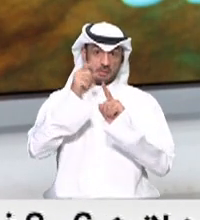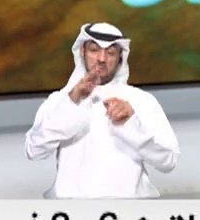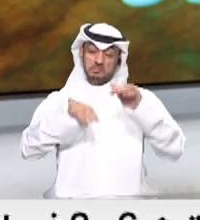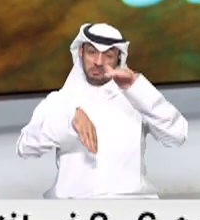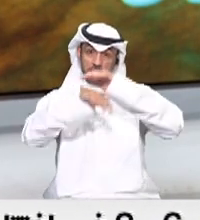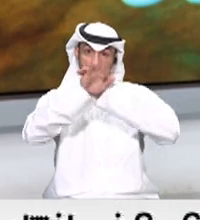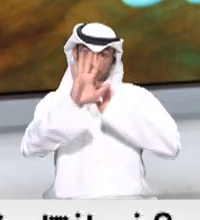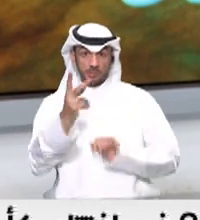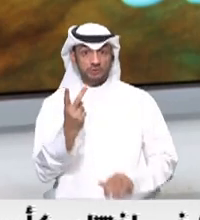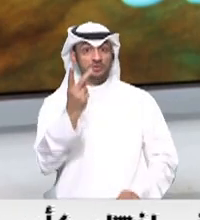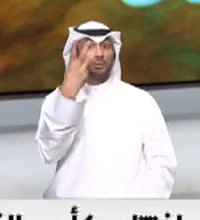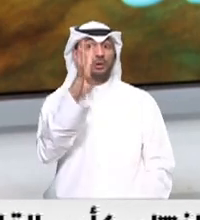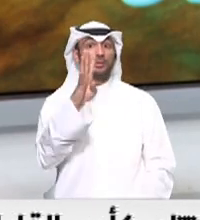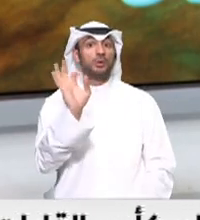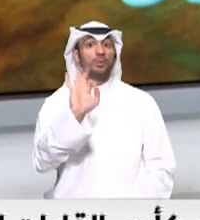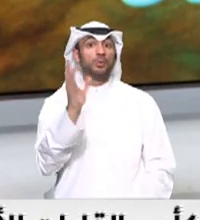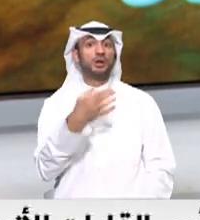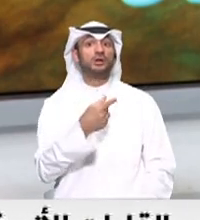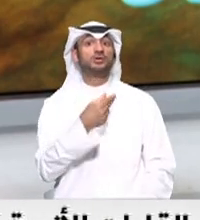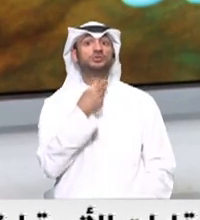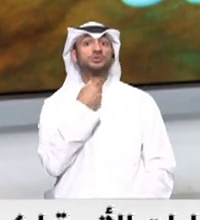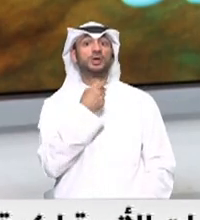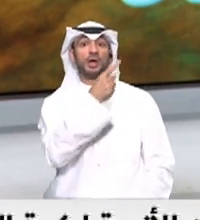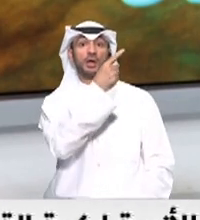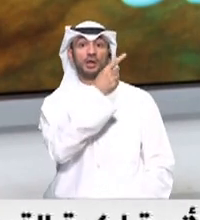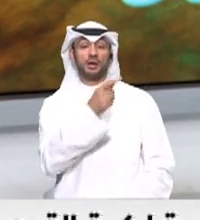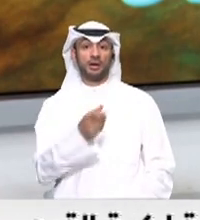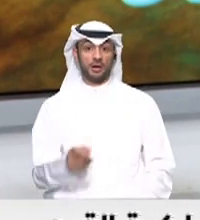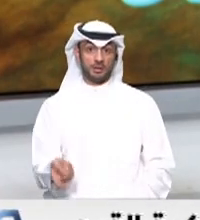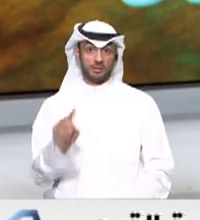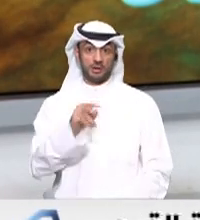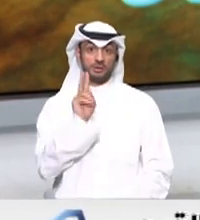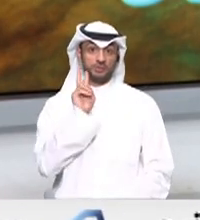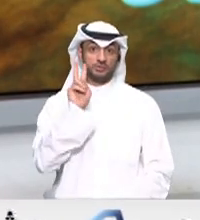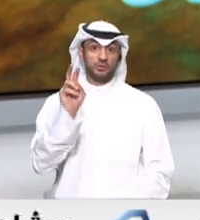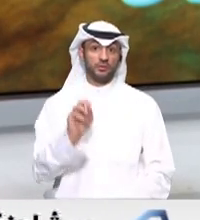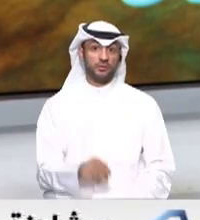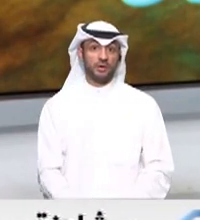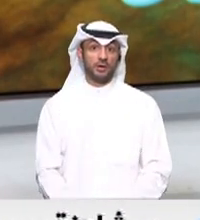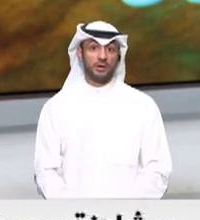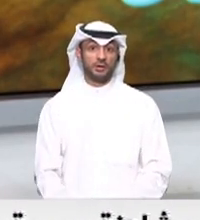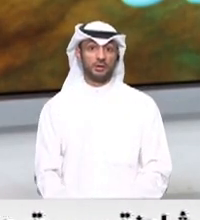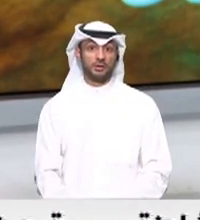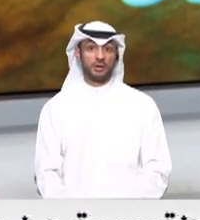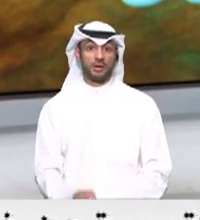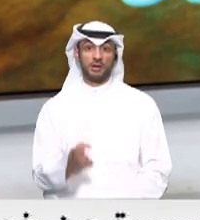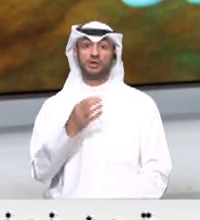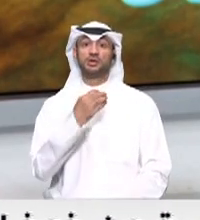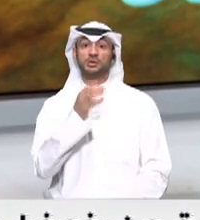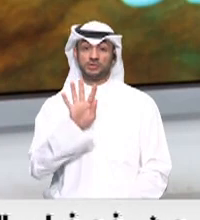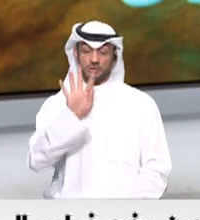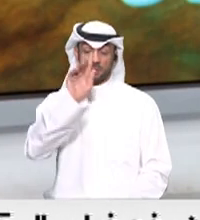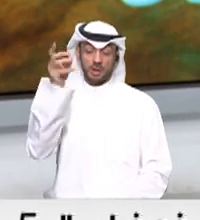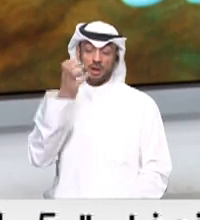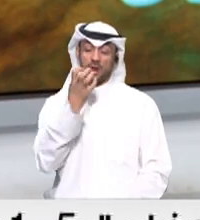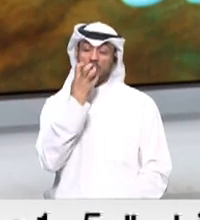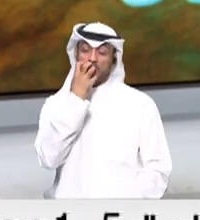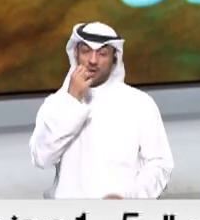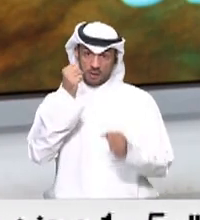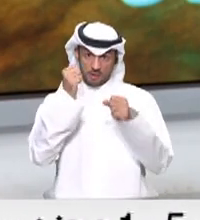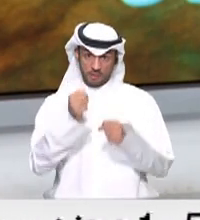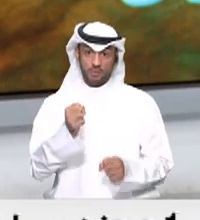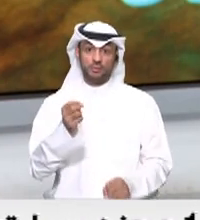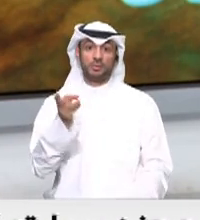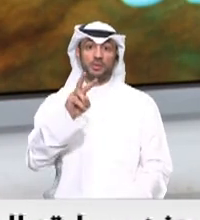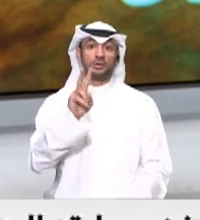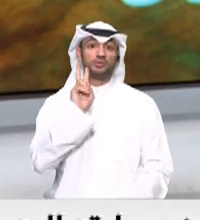47 في الجهره 43 في السالمي اليوم سجلت 46 درجه مئويه في الجره اجواء حاره كانت ايضا مدينه الكويت